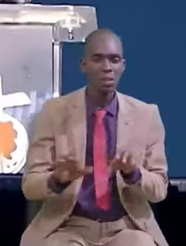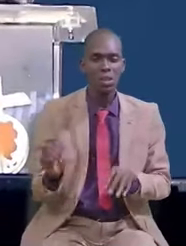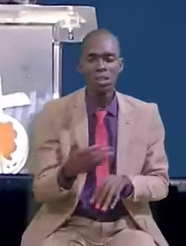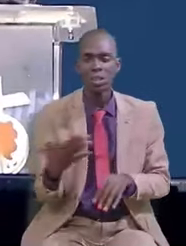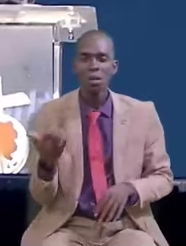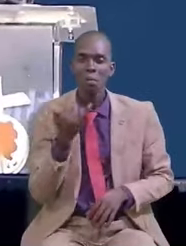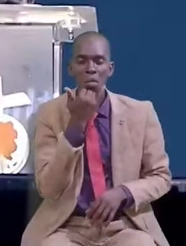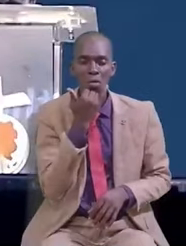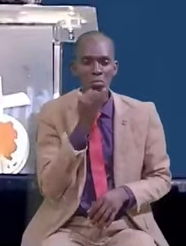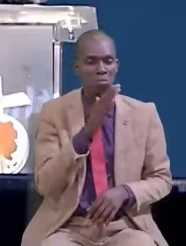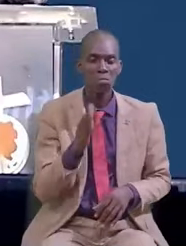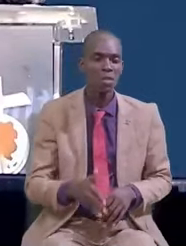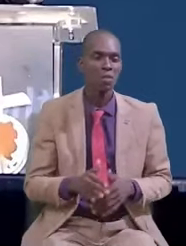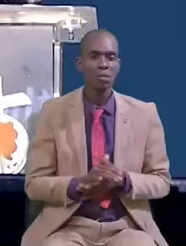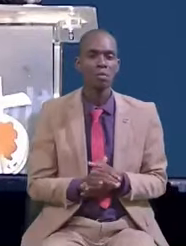mauvais.